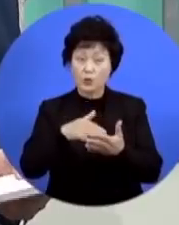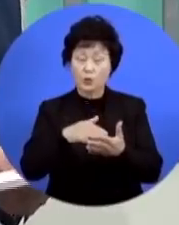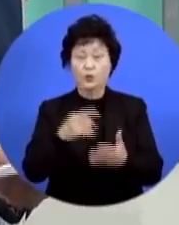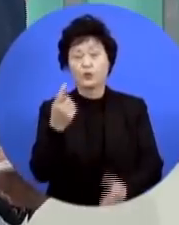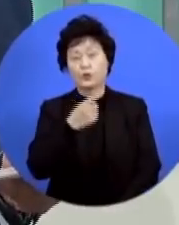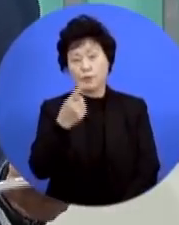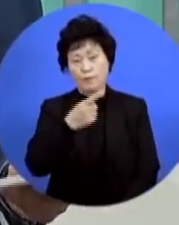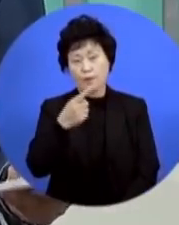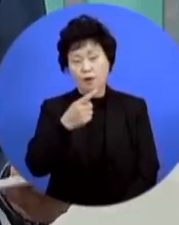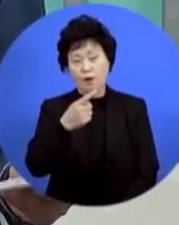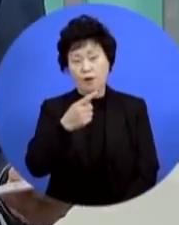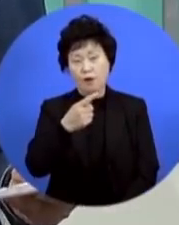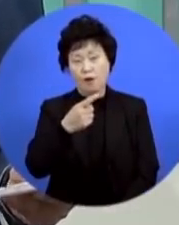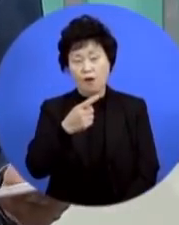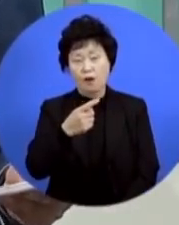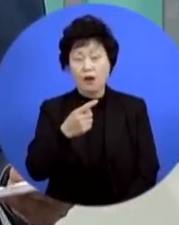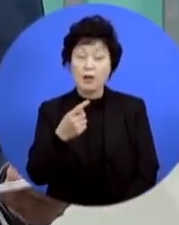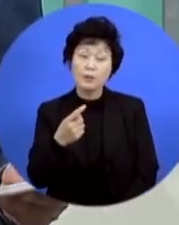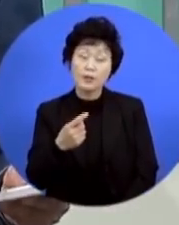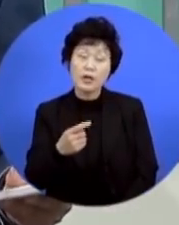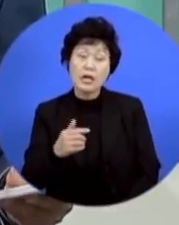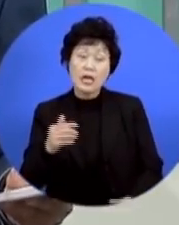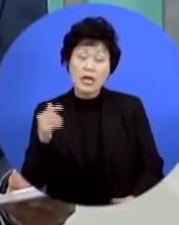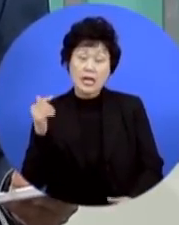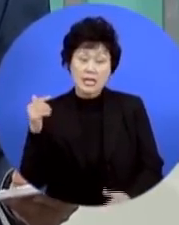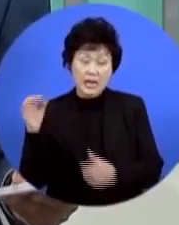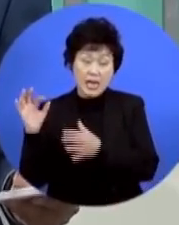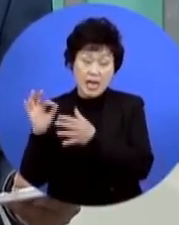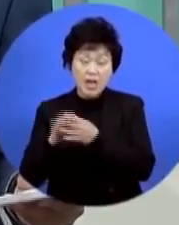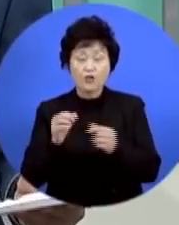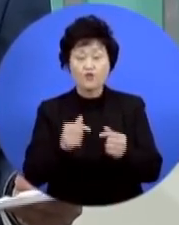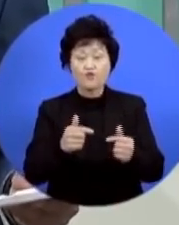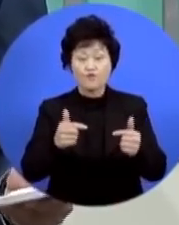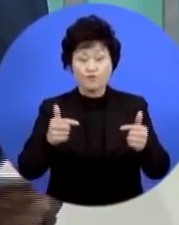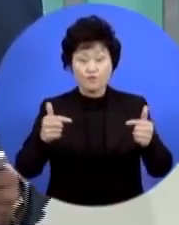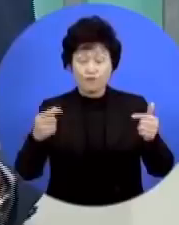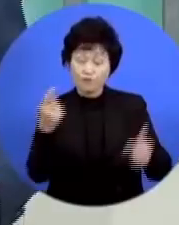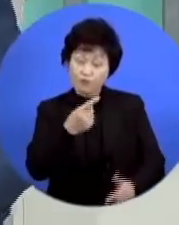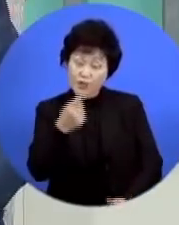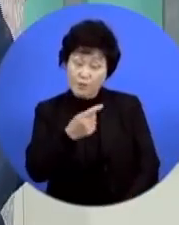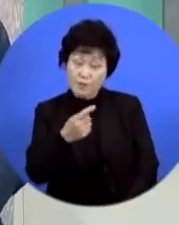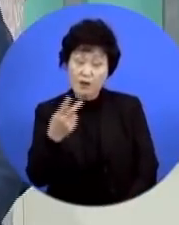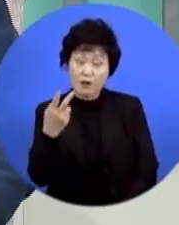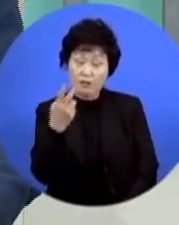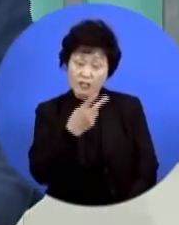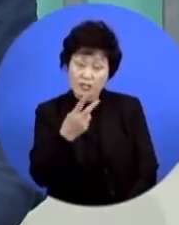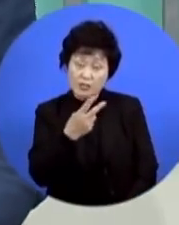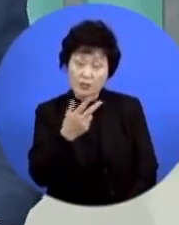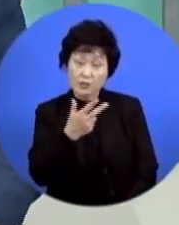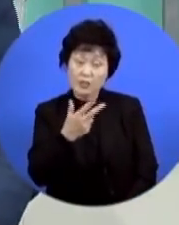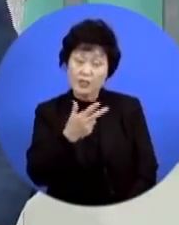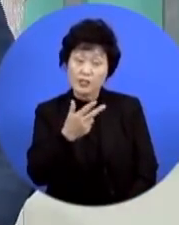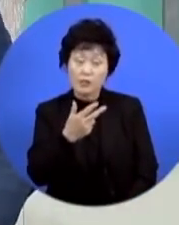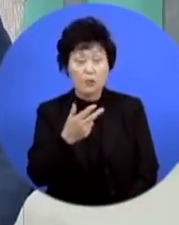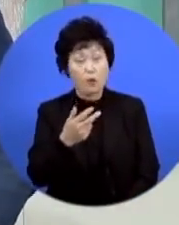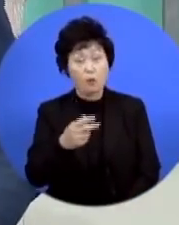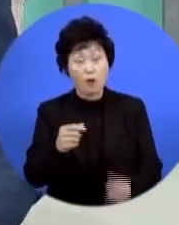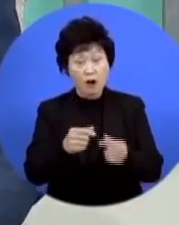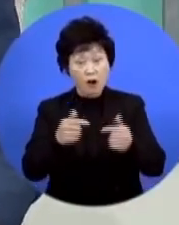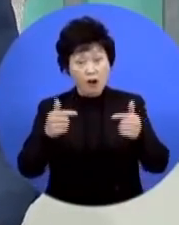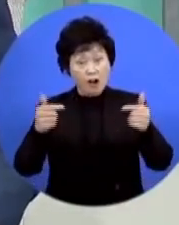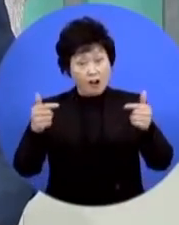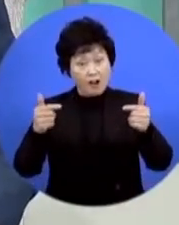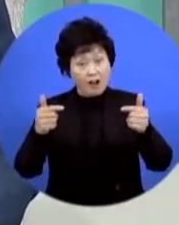그런데 이게 승승장구 1,000명, 3,000명, 5,000명, 무슨 뭐 7,000명, 10,000명 이게 아니고 중간에 정말